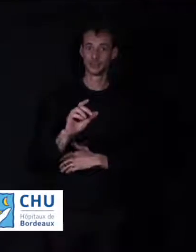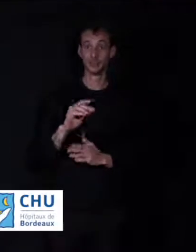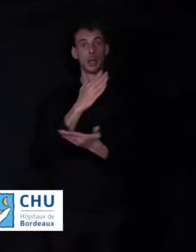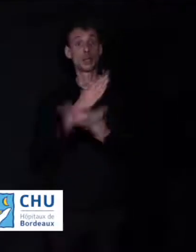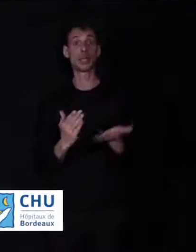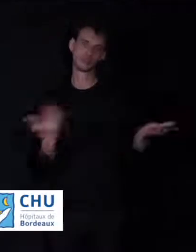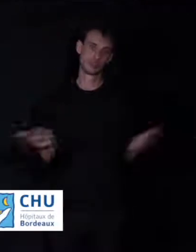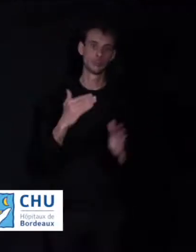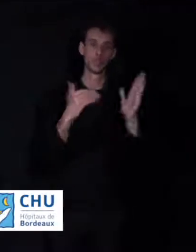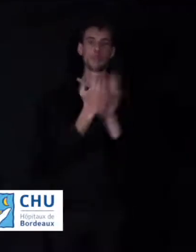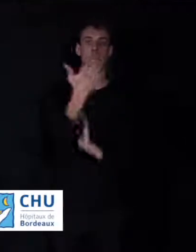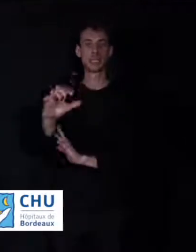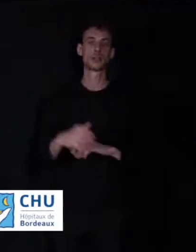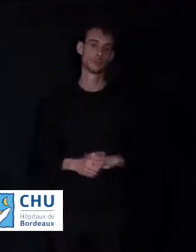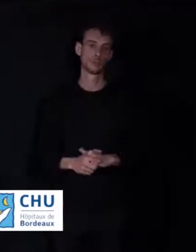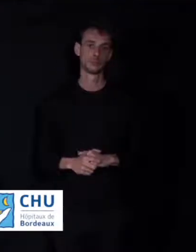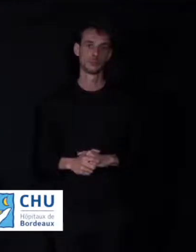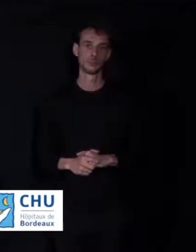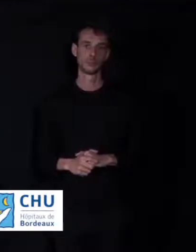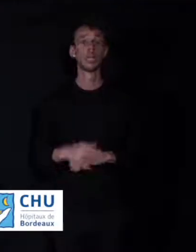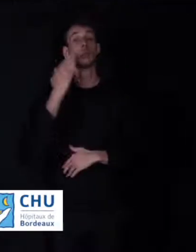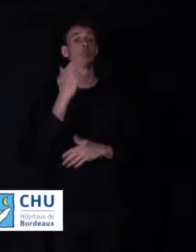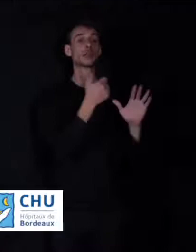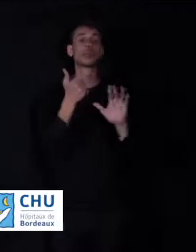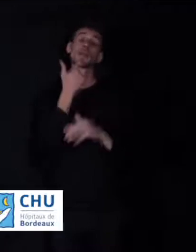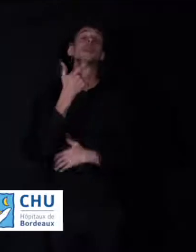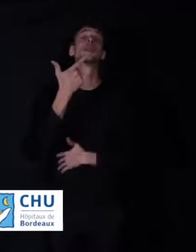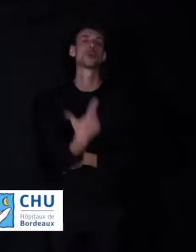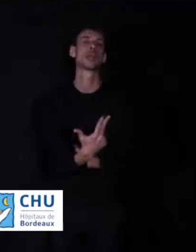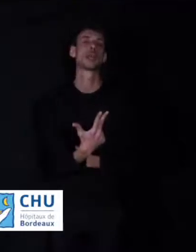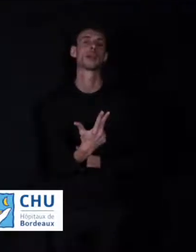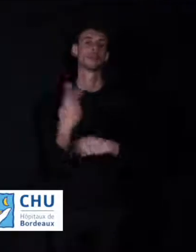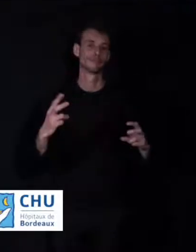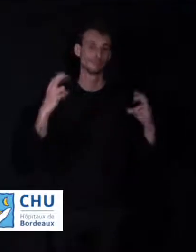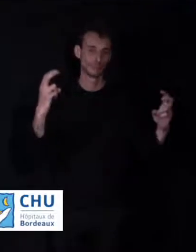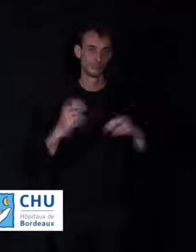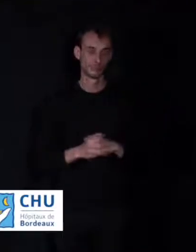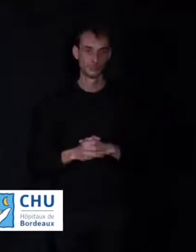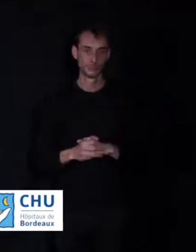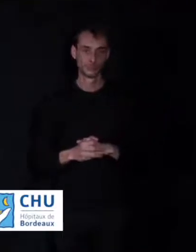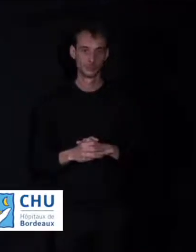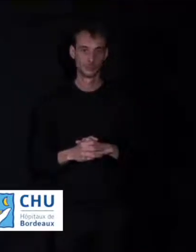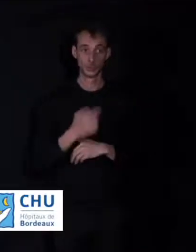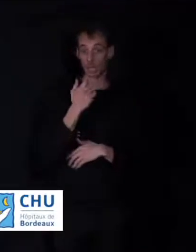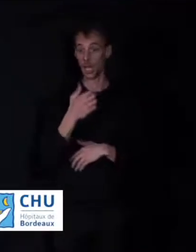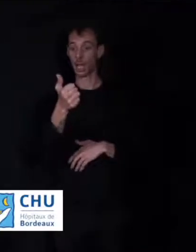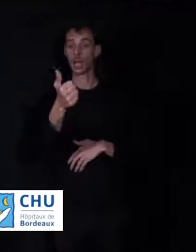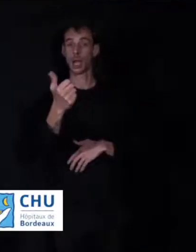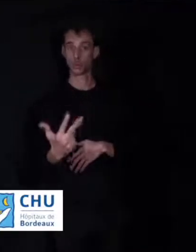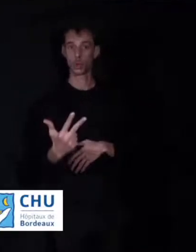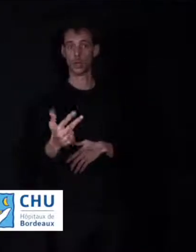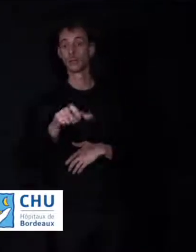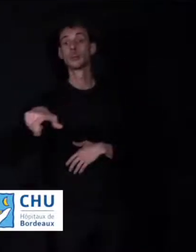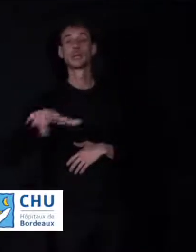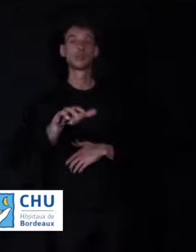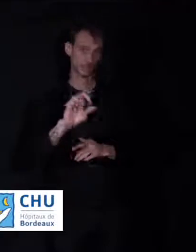si on monte à 2/3, puisque 66% c'est 2/3, 3, c'est 1 sur 3, c'est 1/3, donc 2/3 de